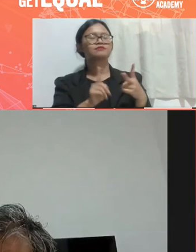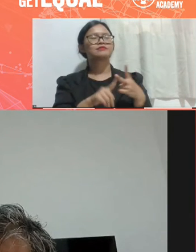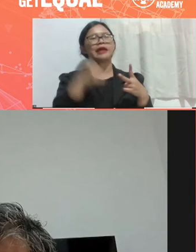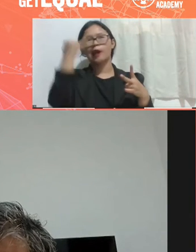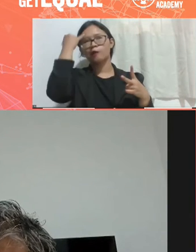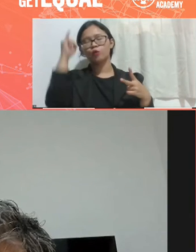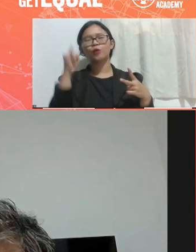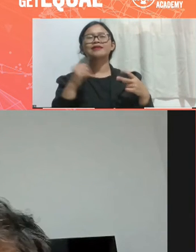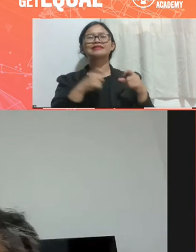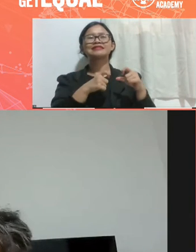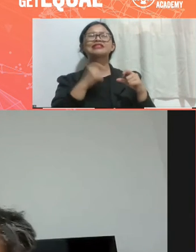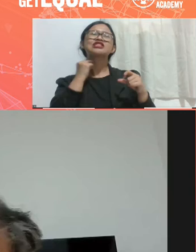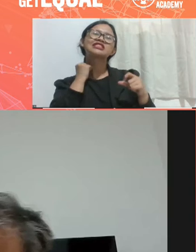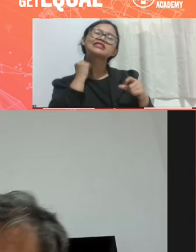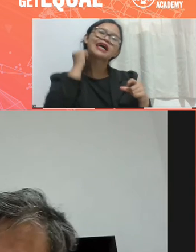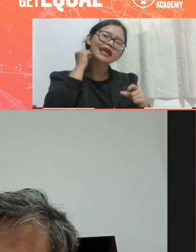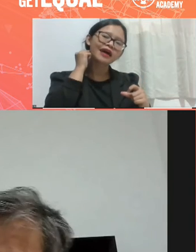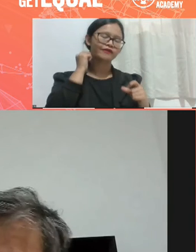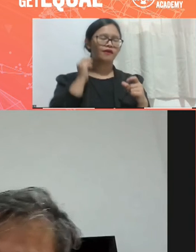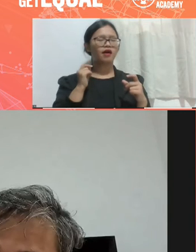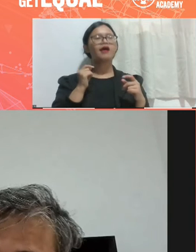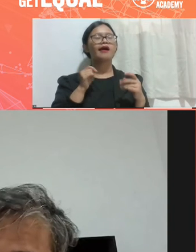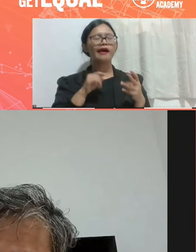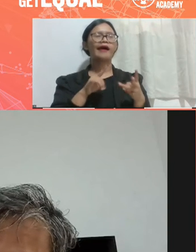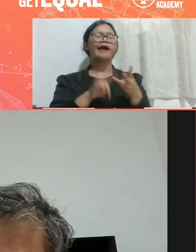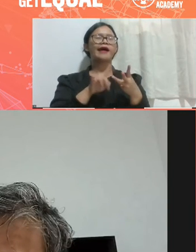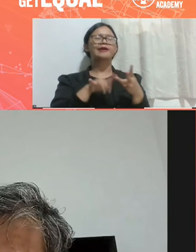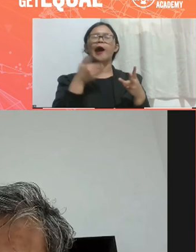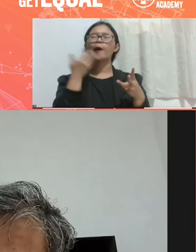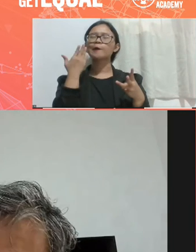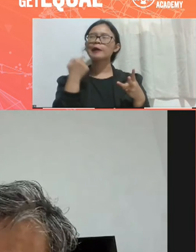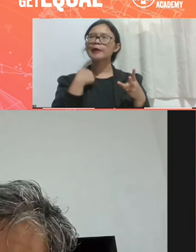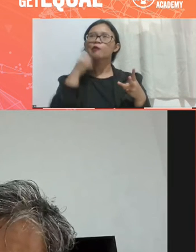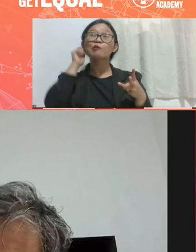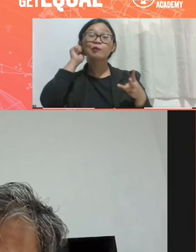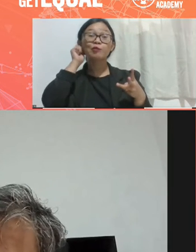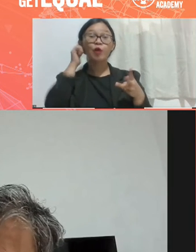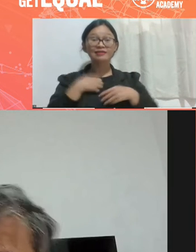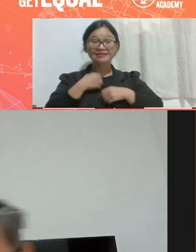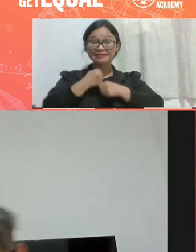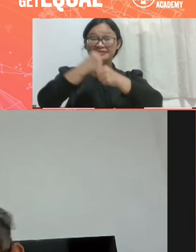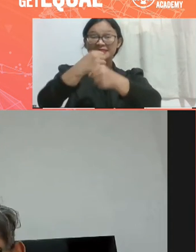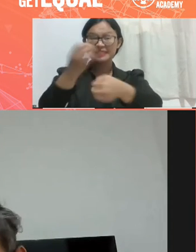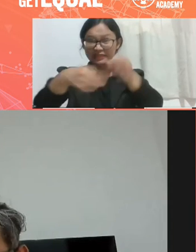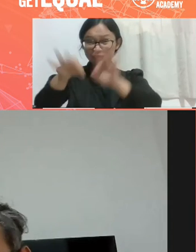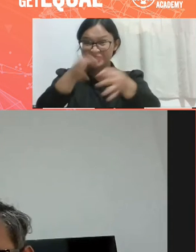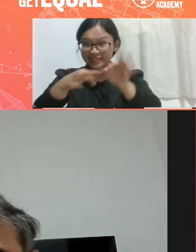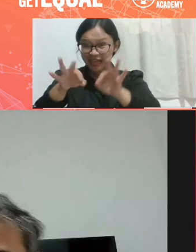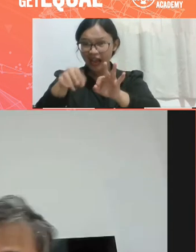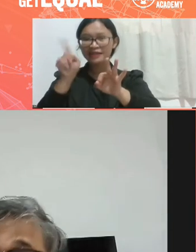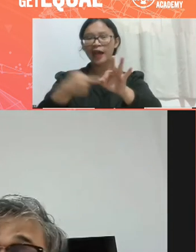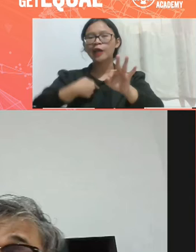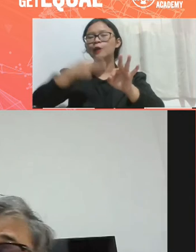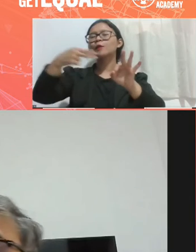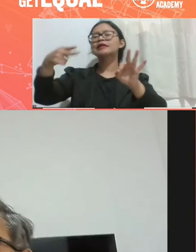saraf, rekayasa genetik, seperti yang ada yang seperti yang kemarin, ada perempuan dapat Nobel kimia, rekayasa genetik, ada orang Indonesia yang belajar